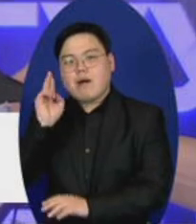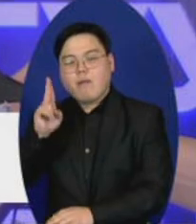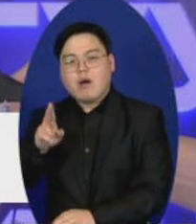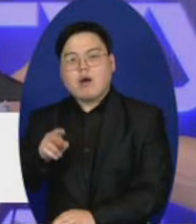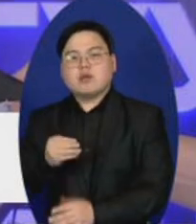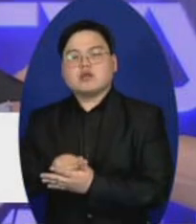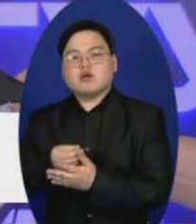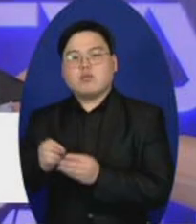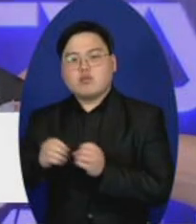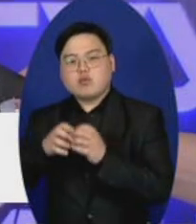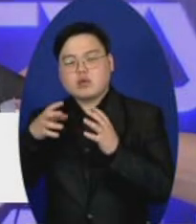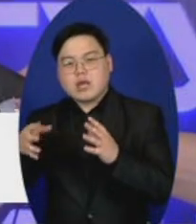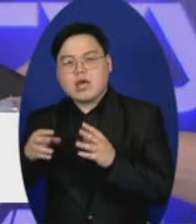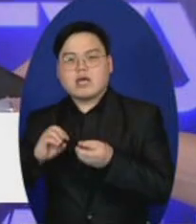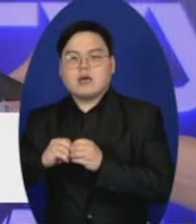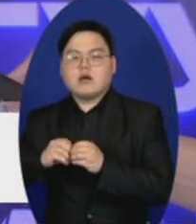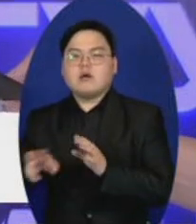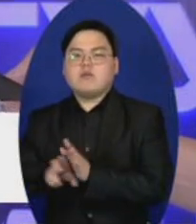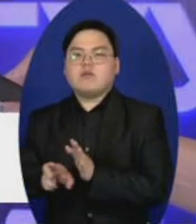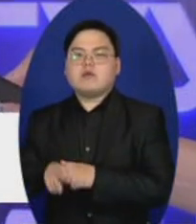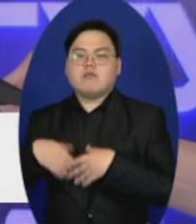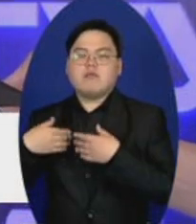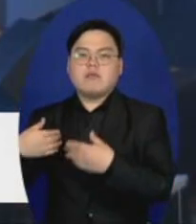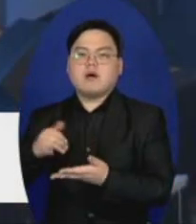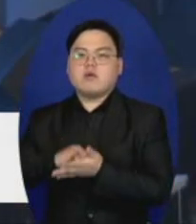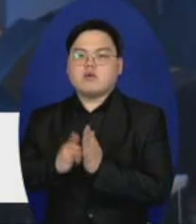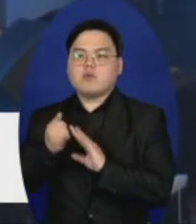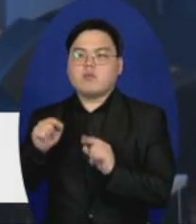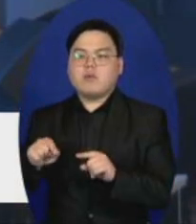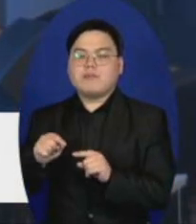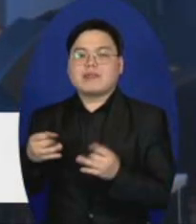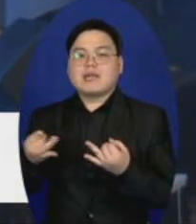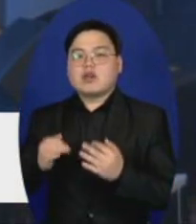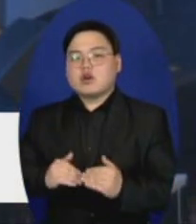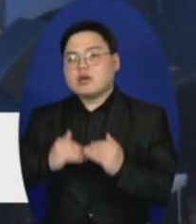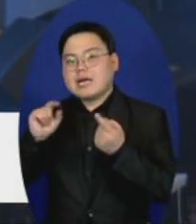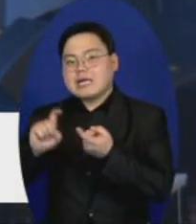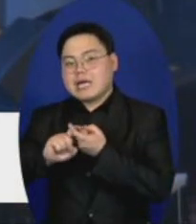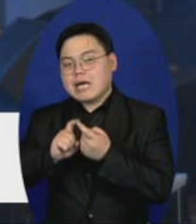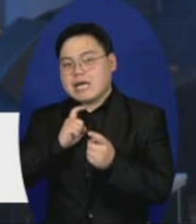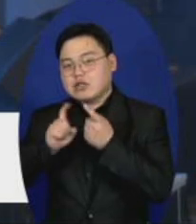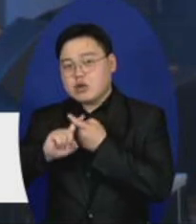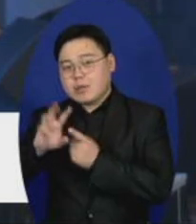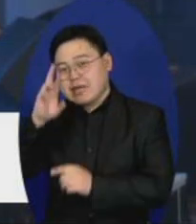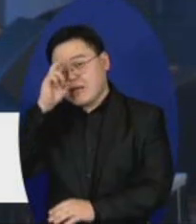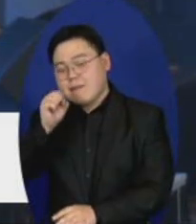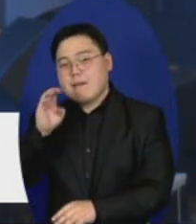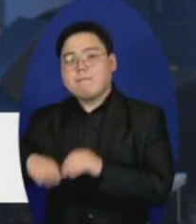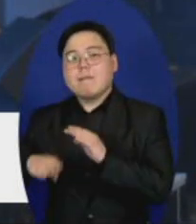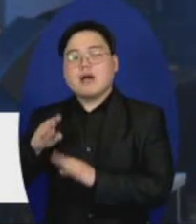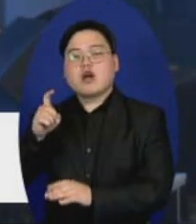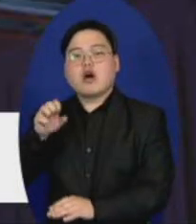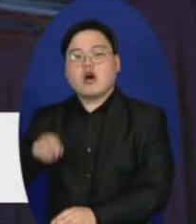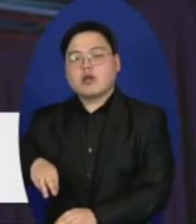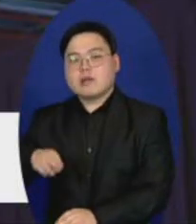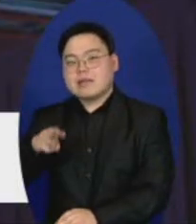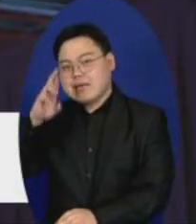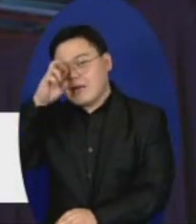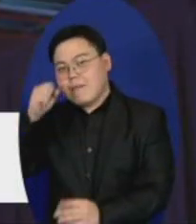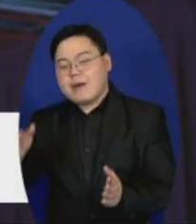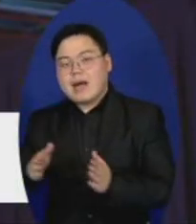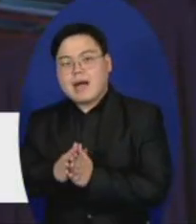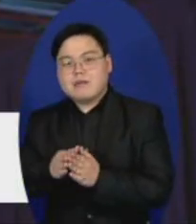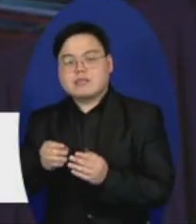бүтээгдэхүүний түнд тавих энэ болцоог нь одоо ингэ бүрдүүлж байгаа. Цахим хөгжил харилцаа холбооны яам, барилга тавалт яамтай хамтран хаягчлалтын асуудлыг